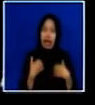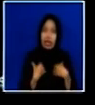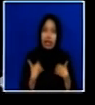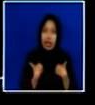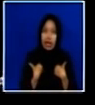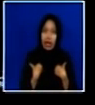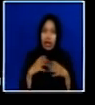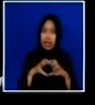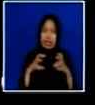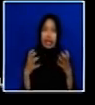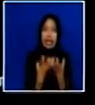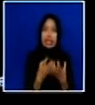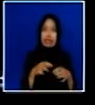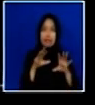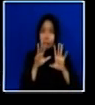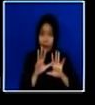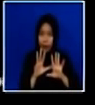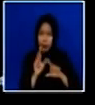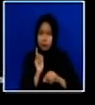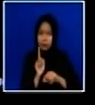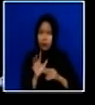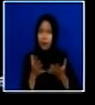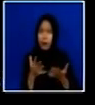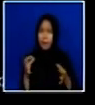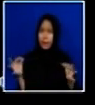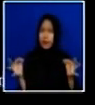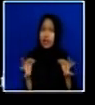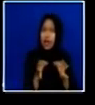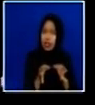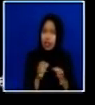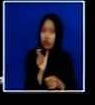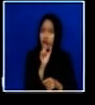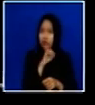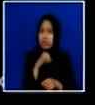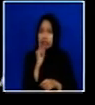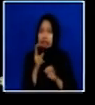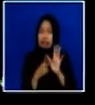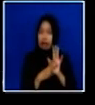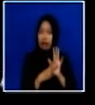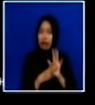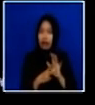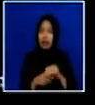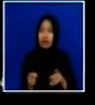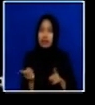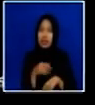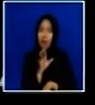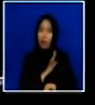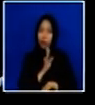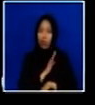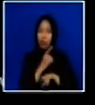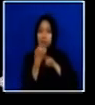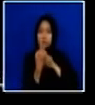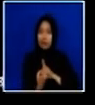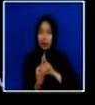kelas 9 9 Ini mendekati itu Bupati sehingga perlu adanya tatap